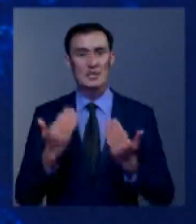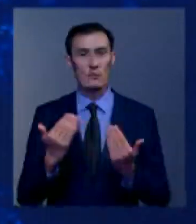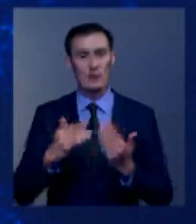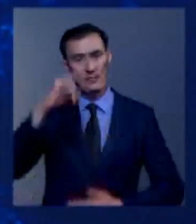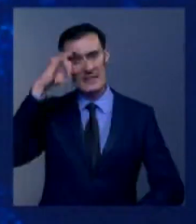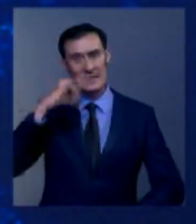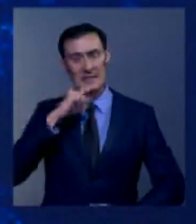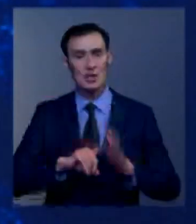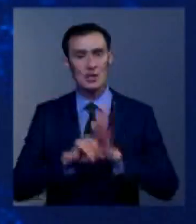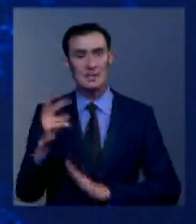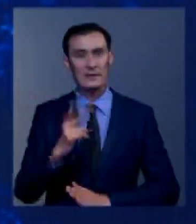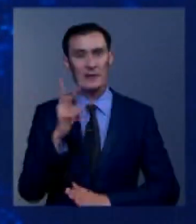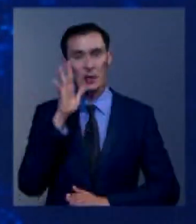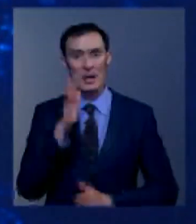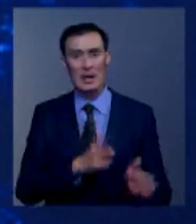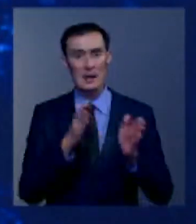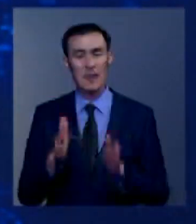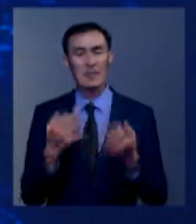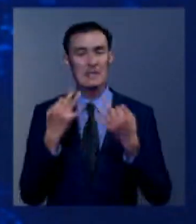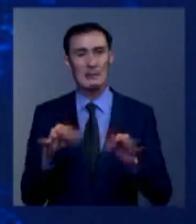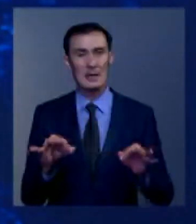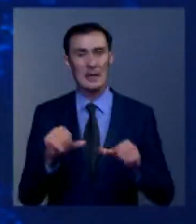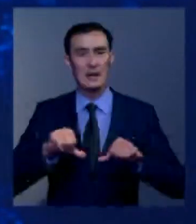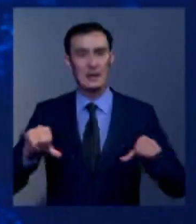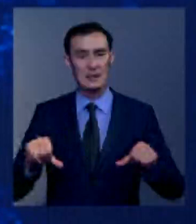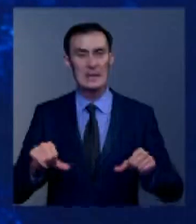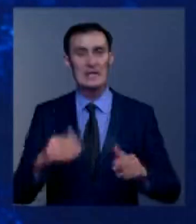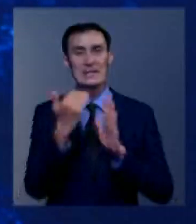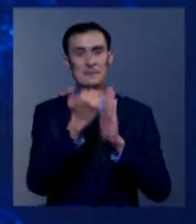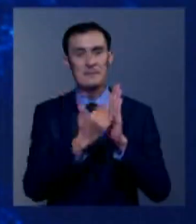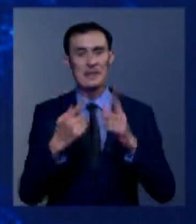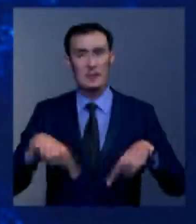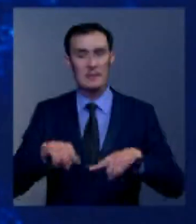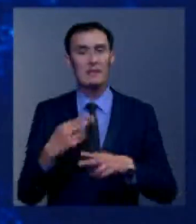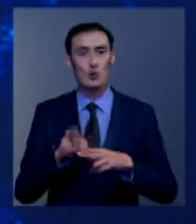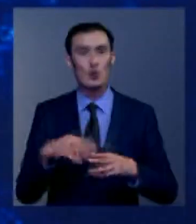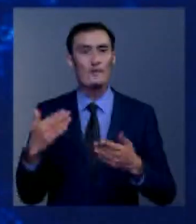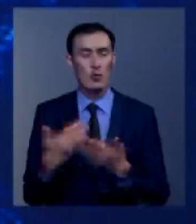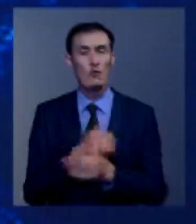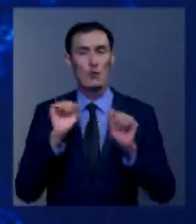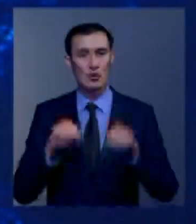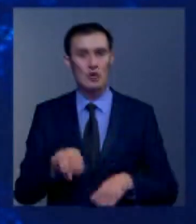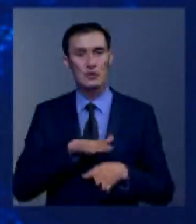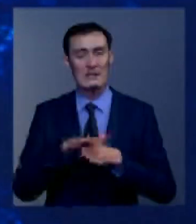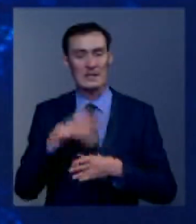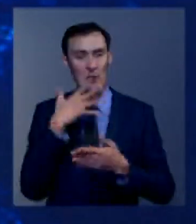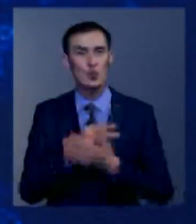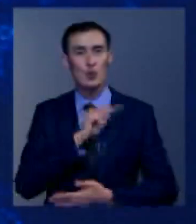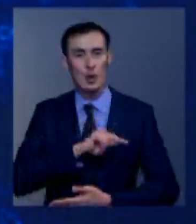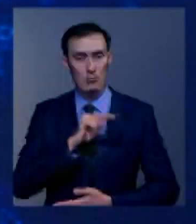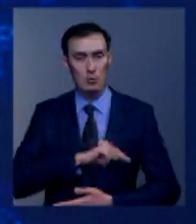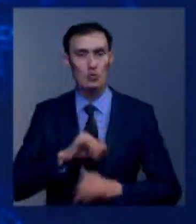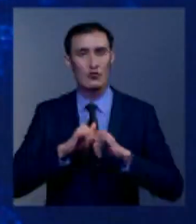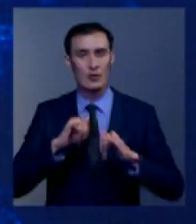В Казахстане сегодня начался второй этап ослабления карантина. Список объектов, которым теперь вновь можно осуществлять свою деятельность,